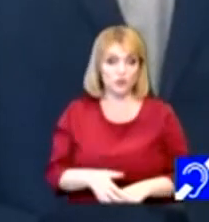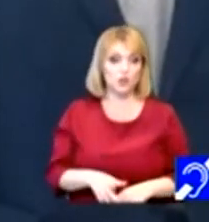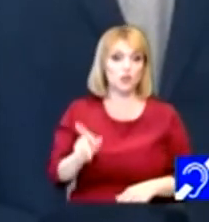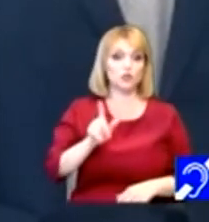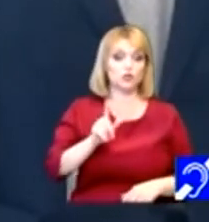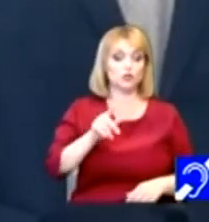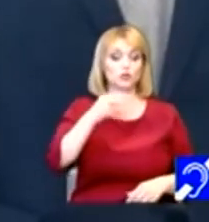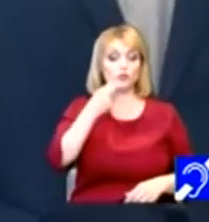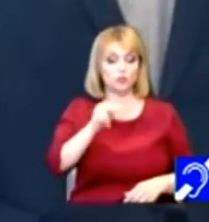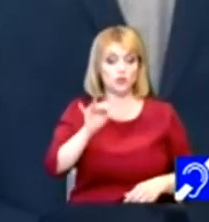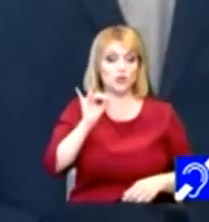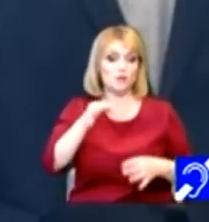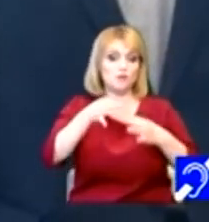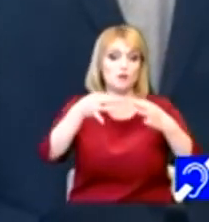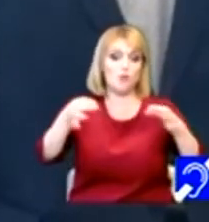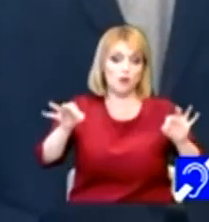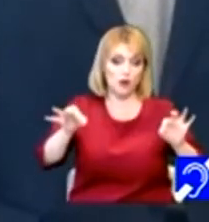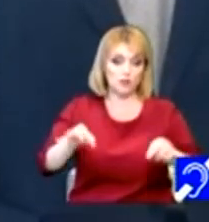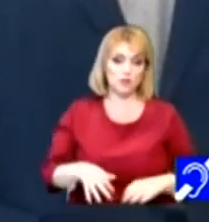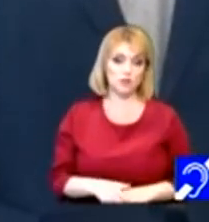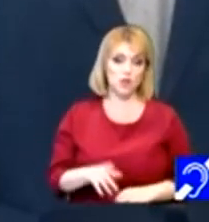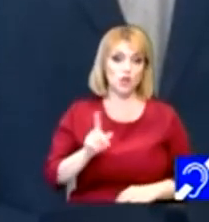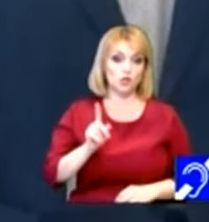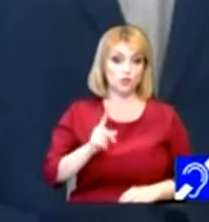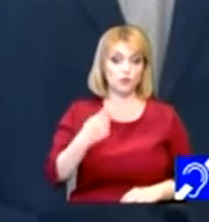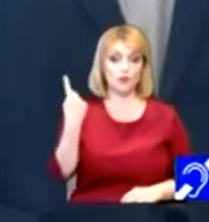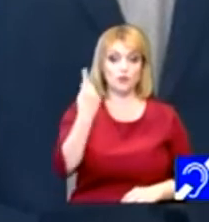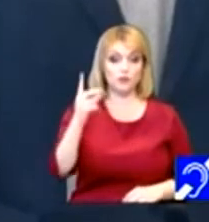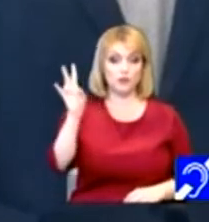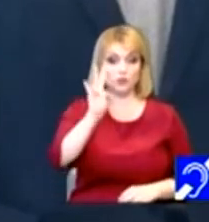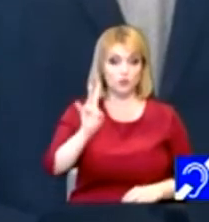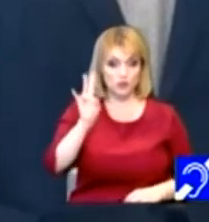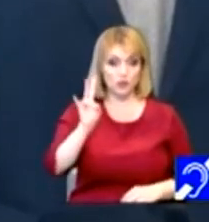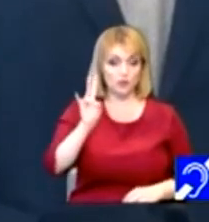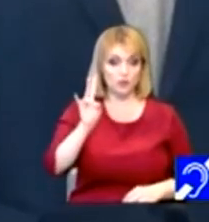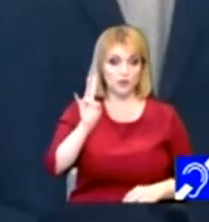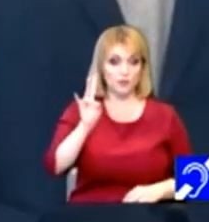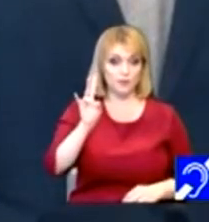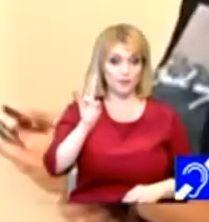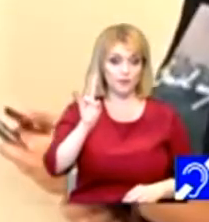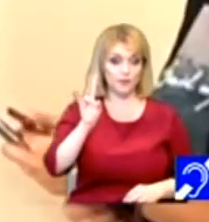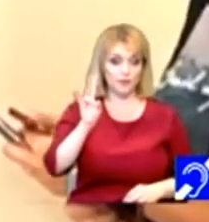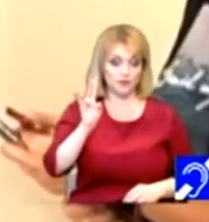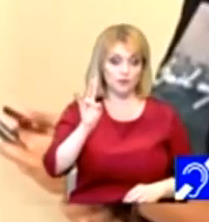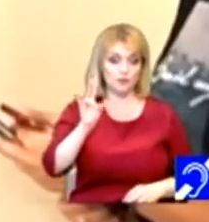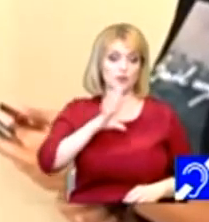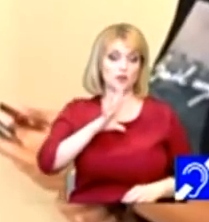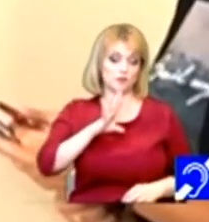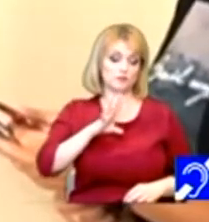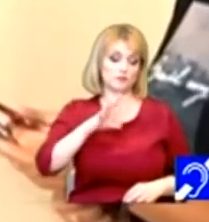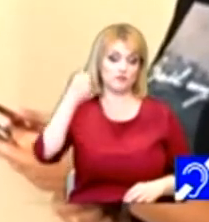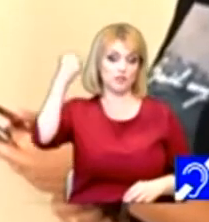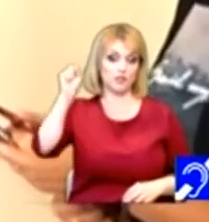este mai democratic, astfel încât la 1 noiembrie să dăm o lovitură de grație actualului regim. Important este